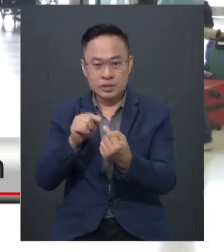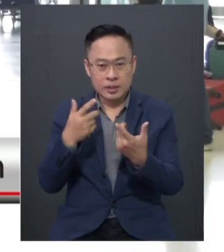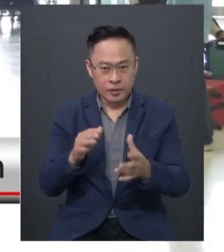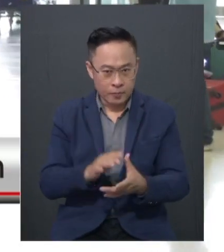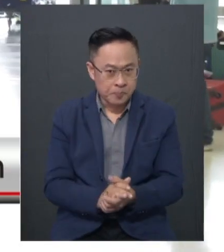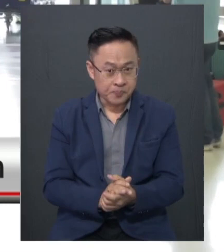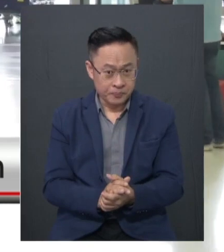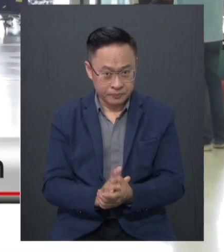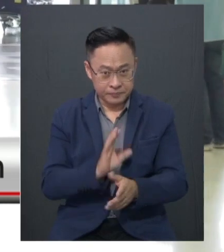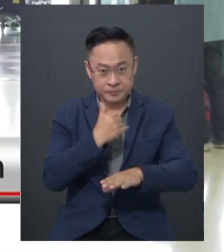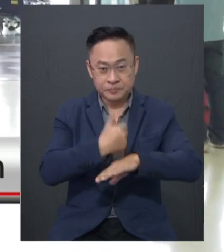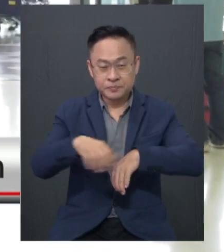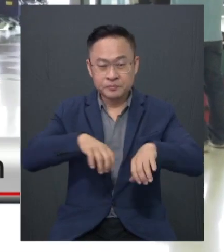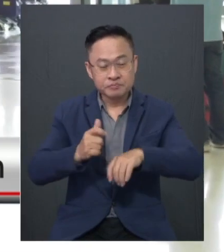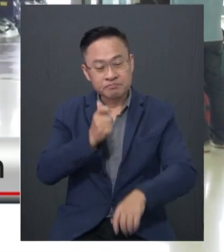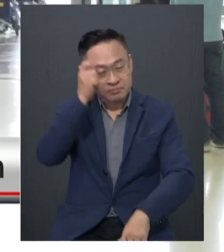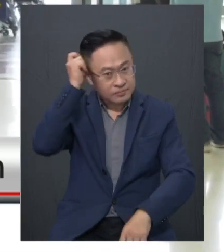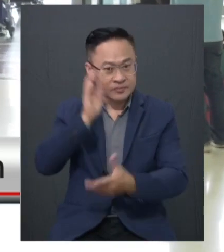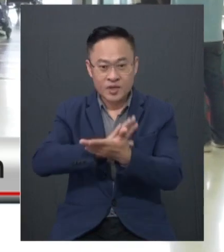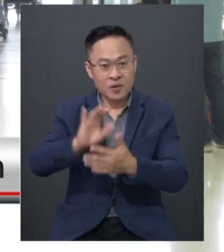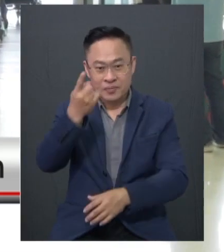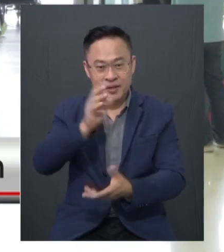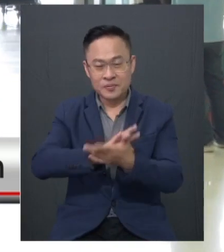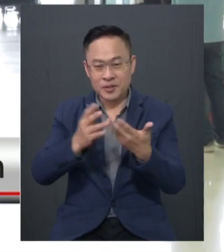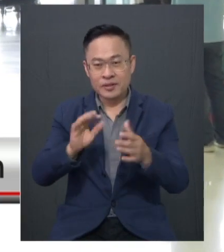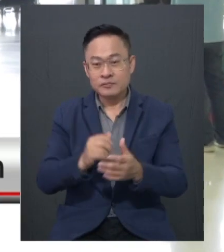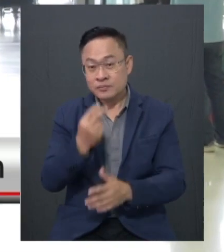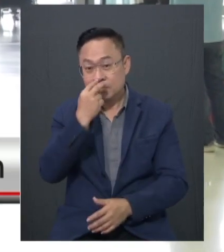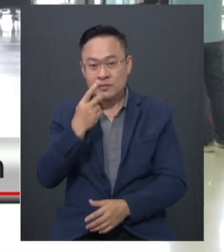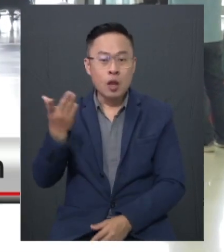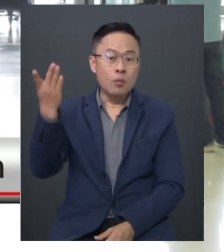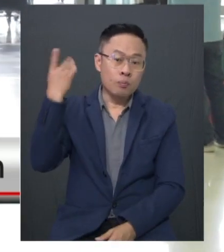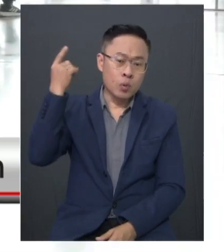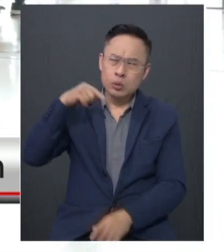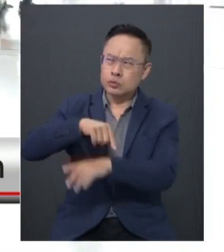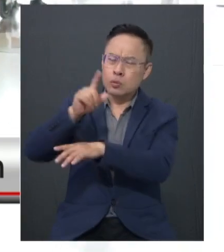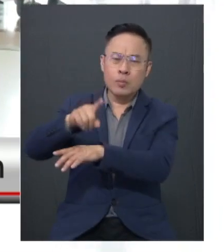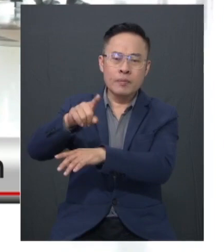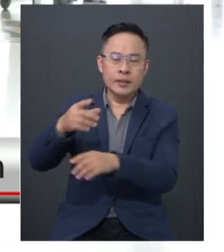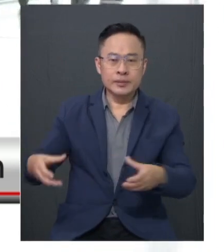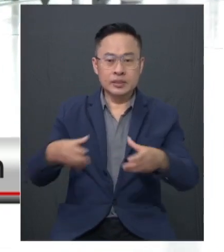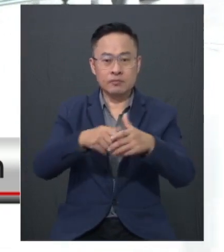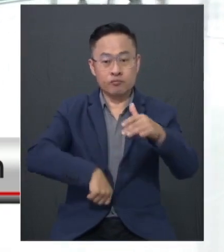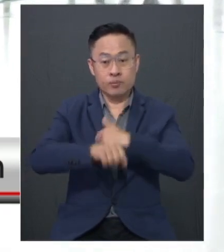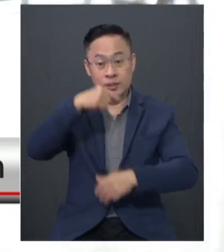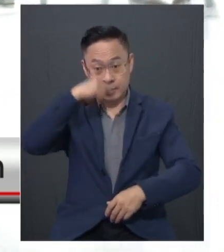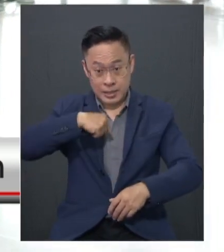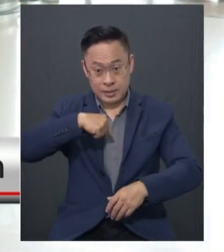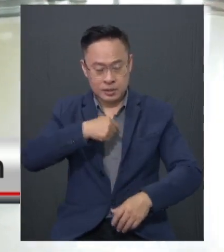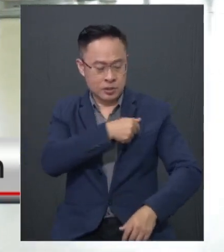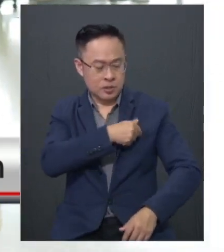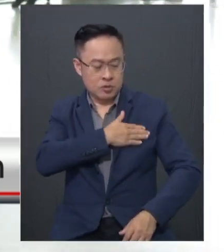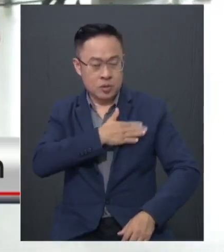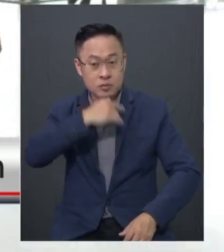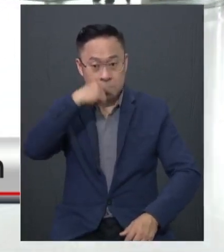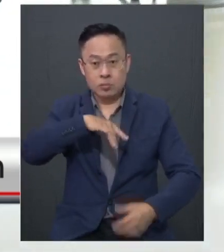กแล้วเนี่ย เท่มากเลยเน ี่ ย นี่ฮะเอ้าพาไปดูบรรยากาศกันหน่อยนะครับบ่ายเมื่อวานครับทีมฟุตบอลชายทีมชาติไทยครับก็ออกเดินทางจากท่าอ